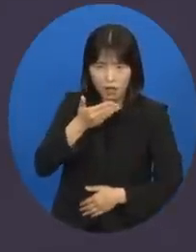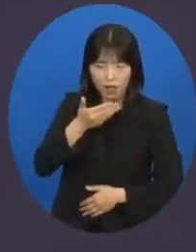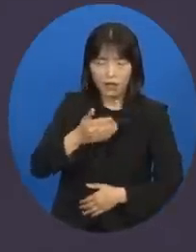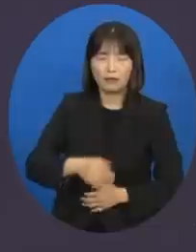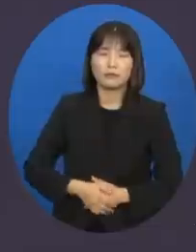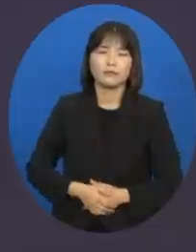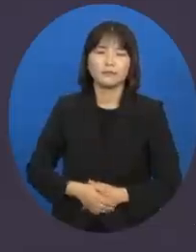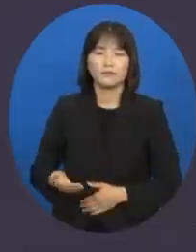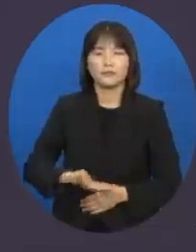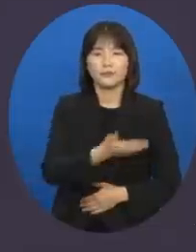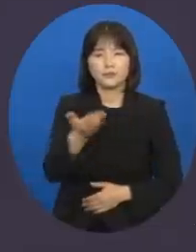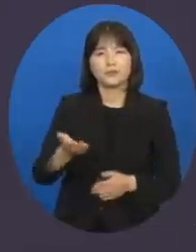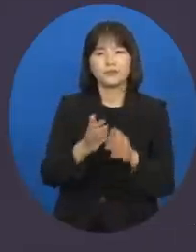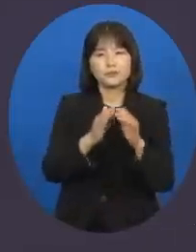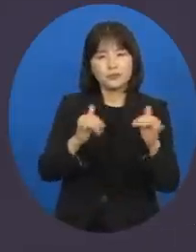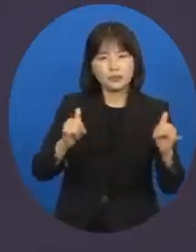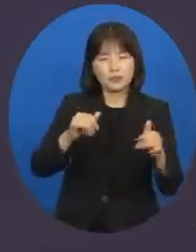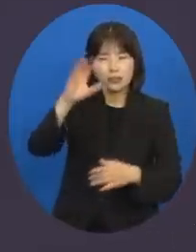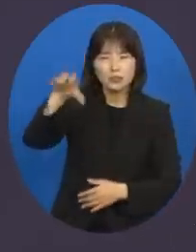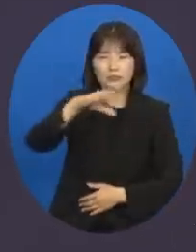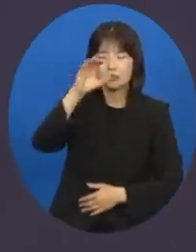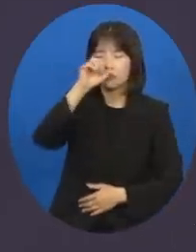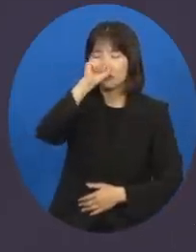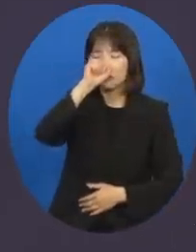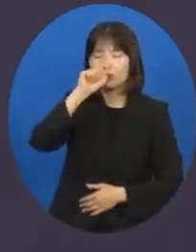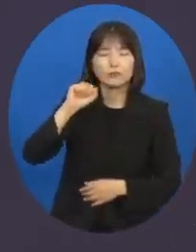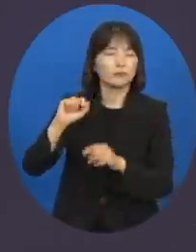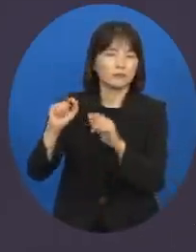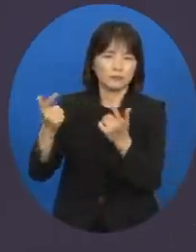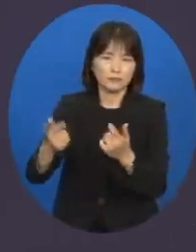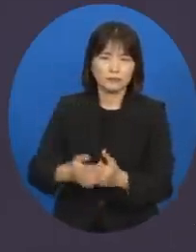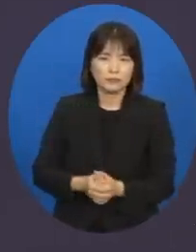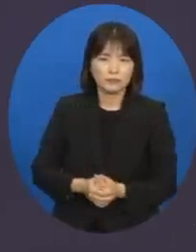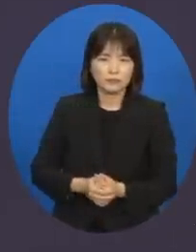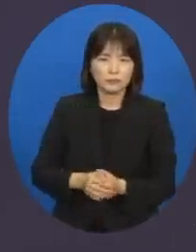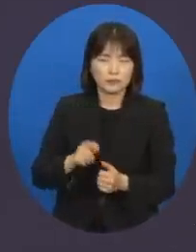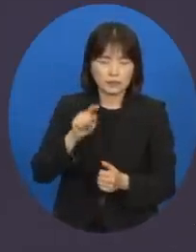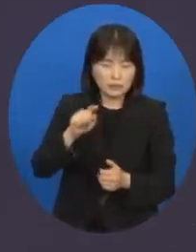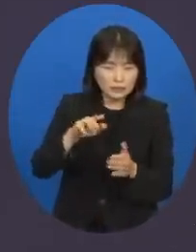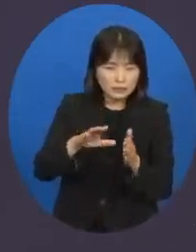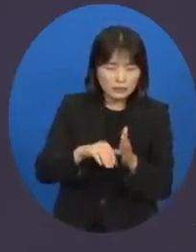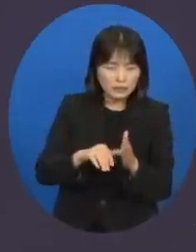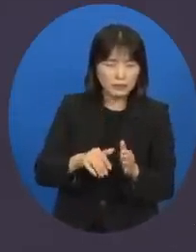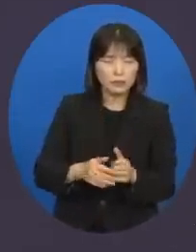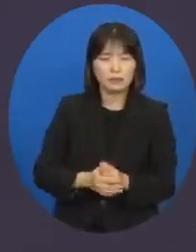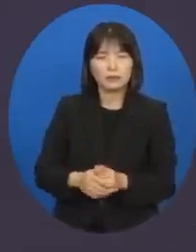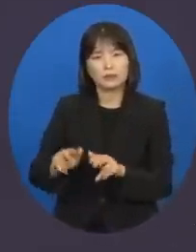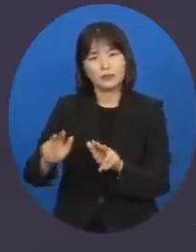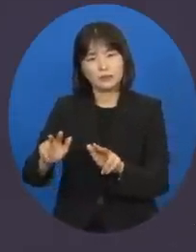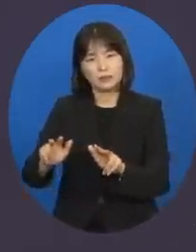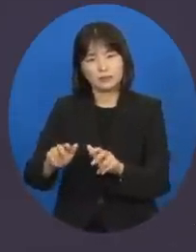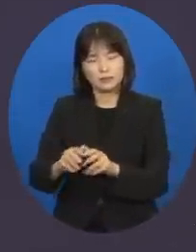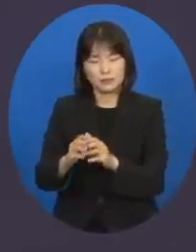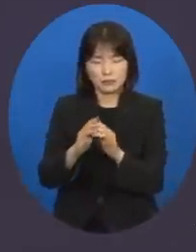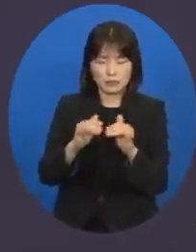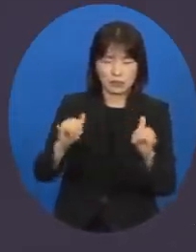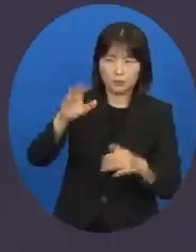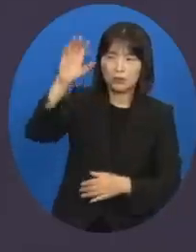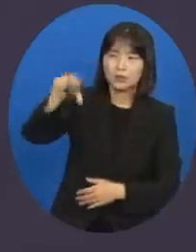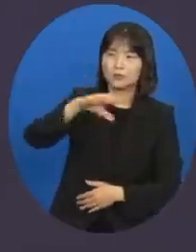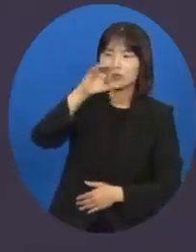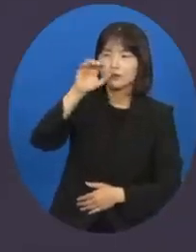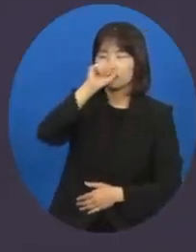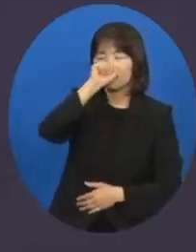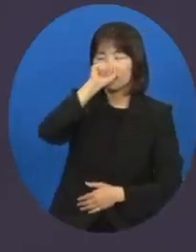여러분 사람들은요 십자가를 좋아하지 않습니다. 그때나 지금이나 사람들은 십자가를